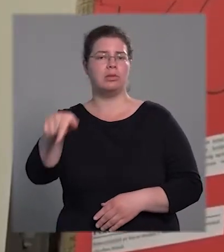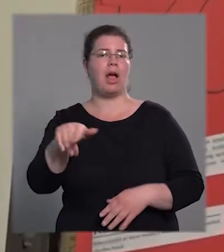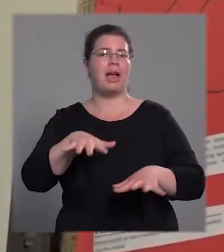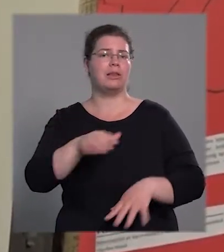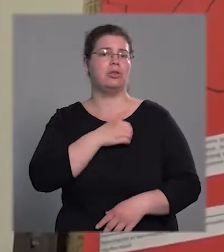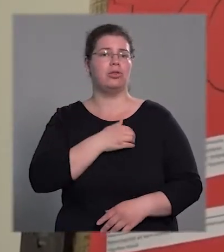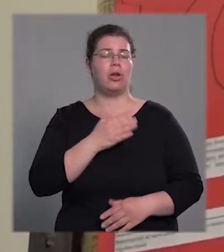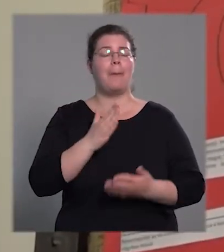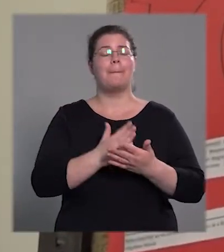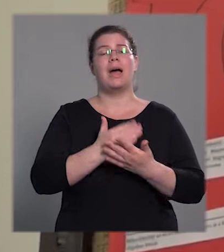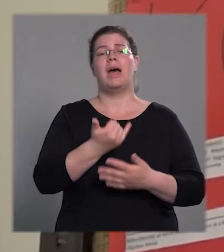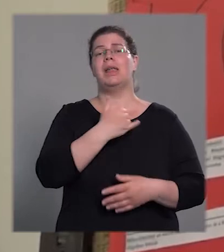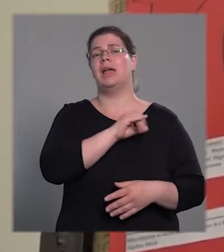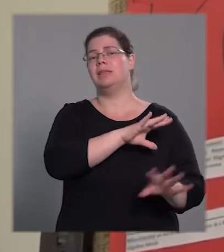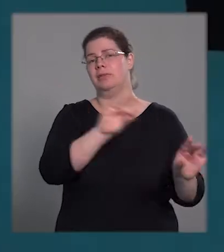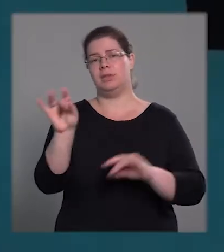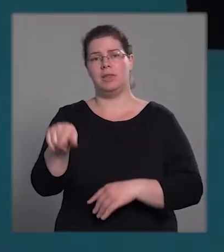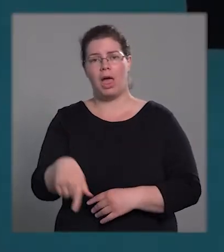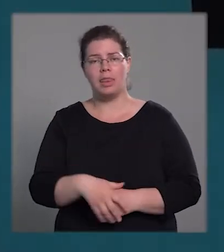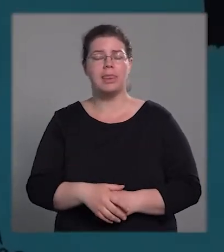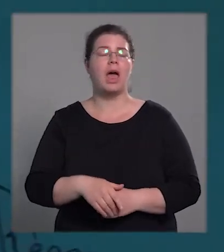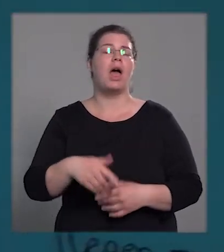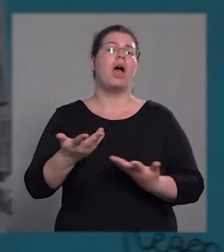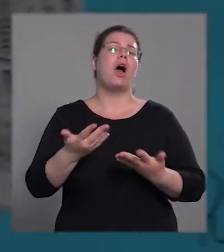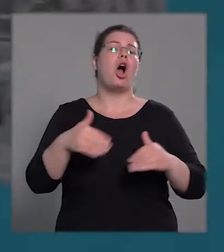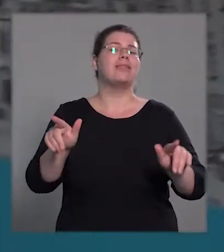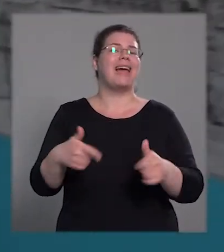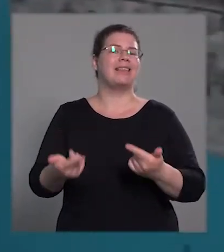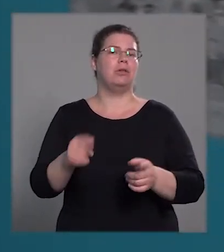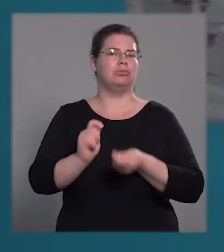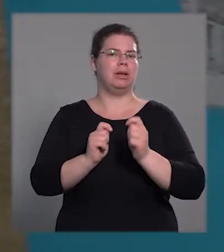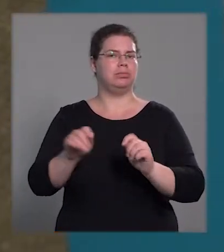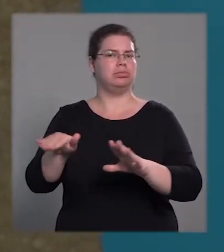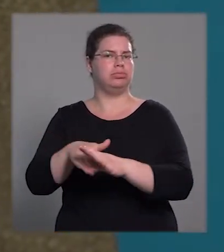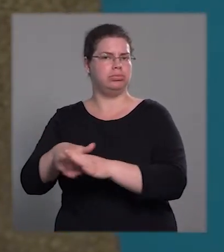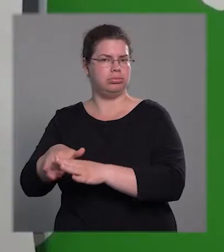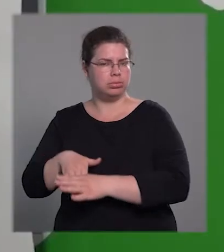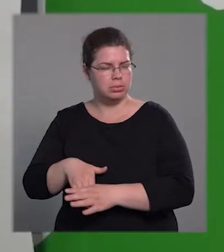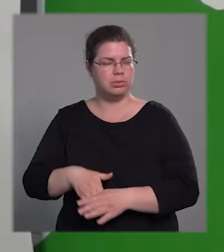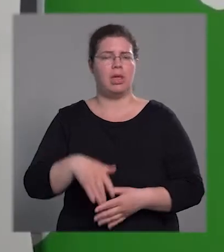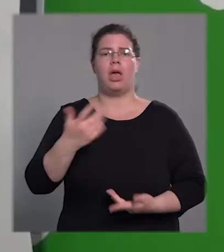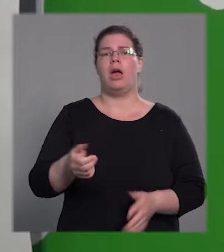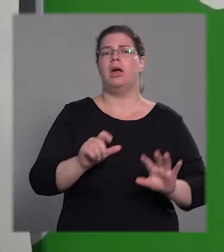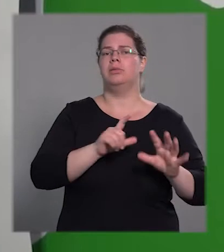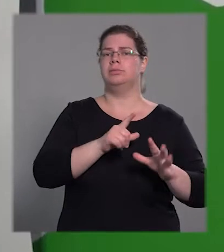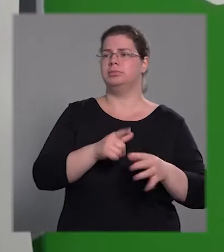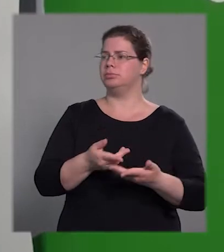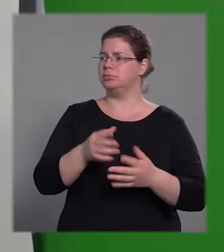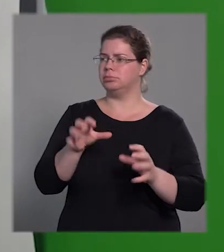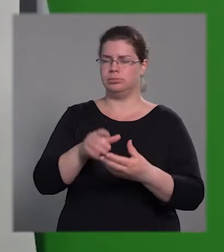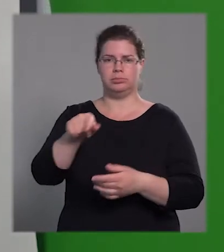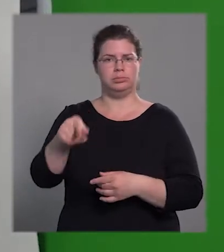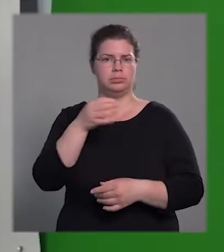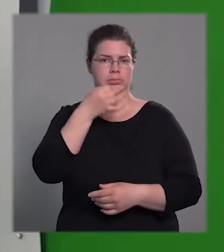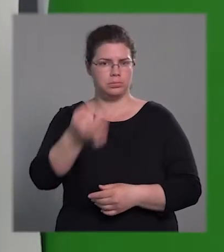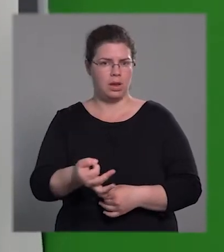évtizede minden adandó alkalommal részt vesz a Határtalanul pályázaton. A hetedik osztályosoknak szóló határainkon átívelő